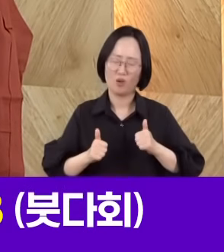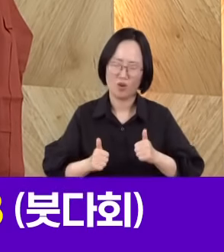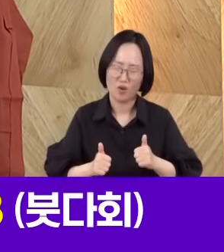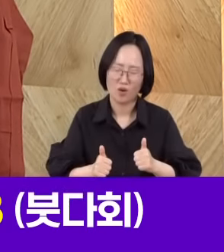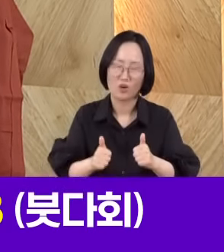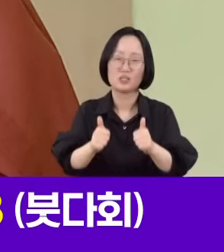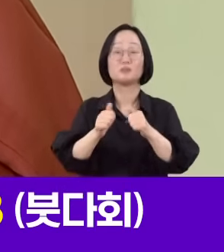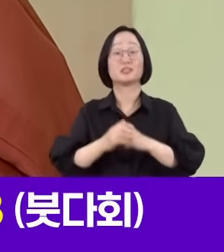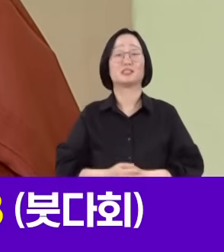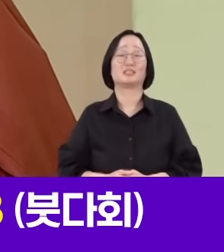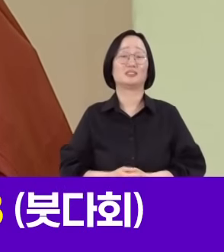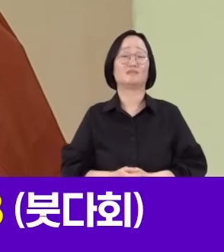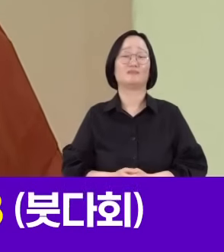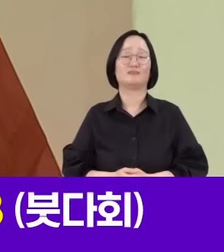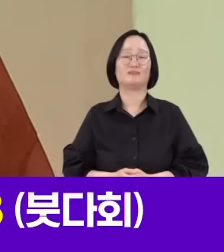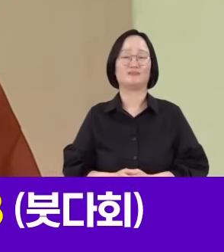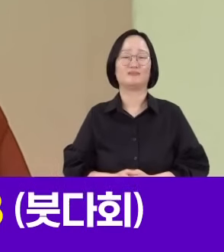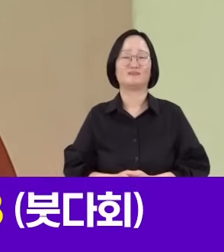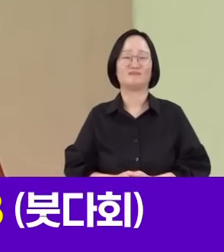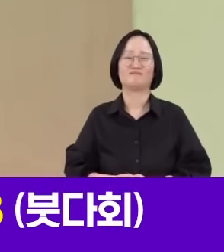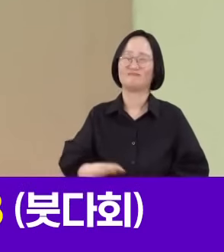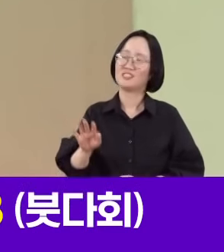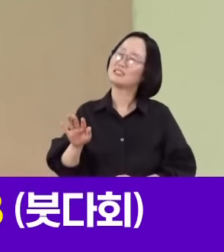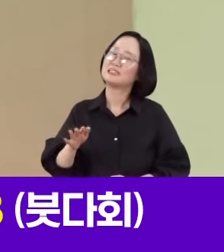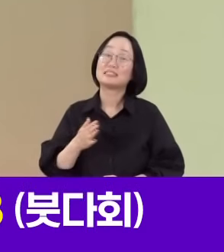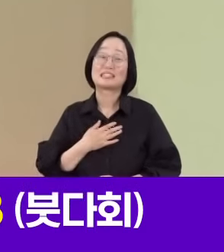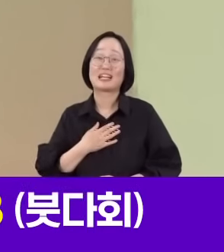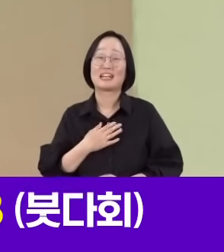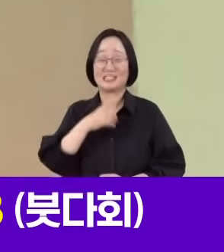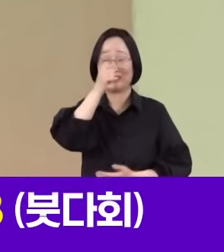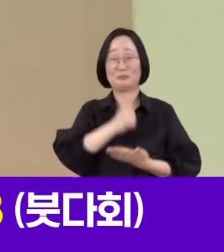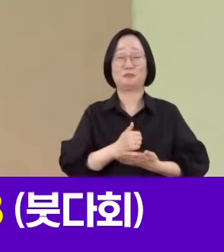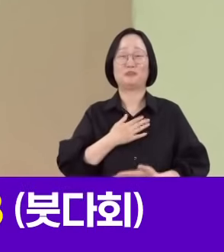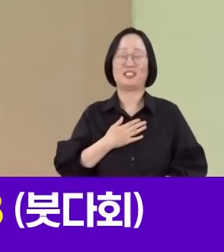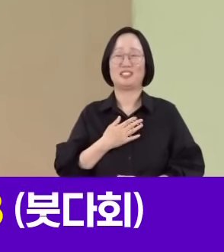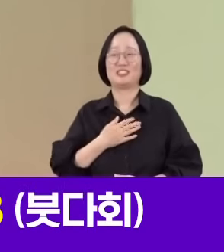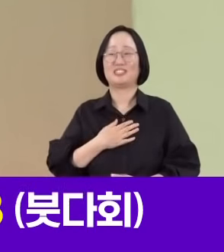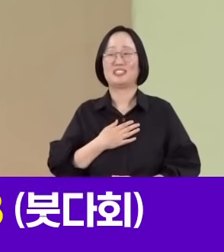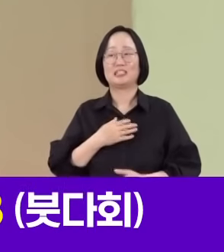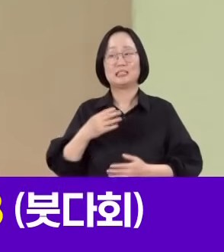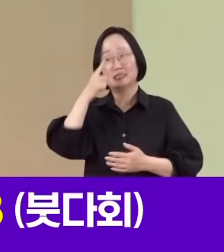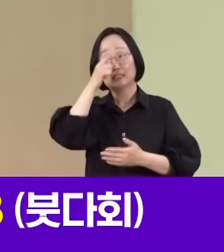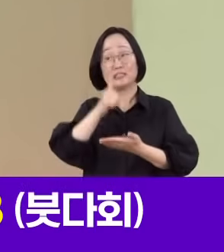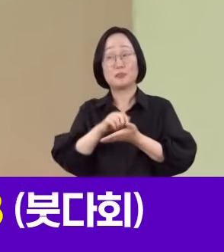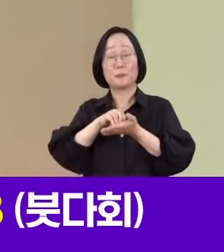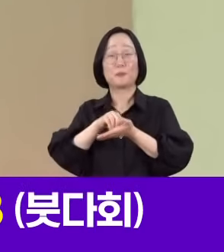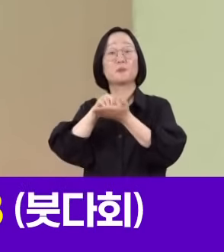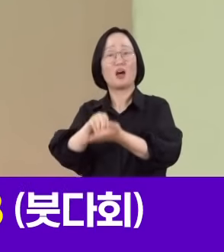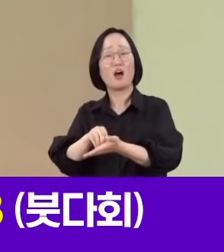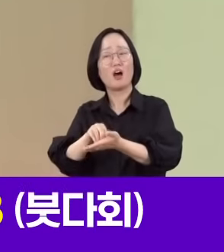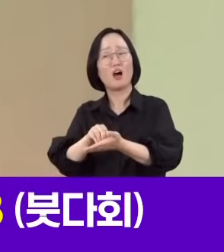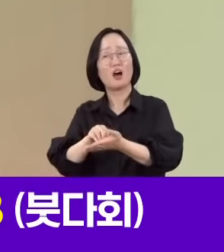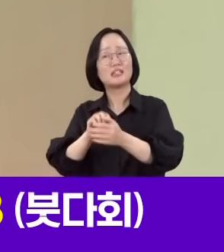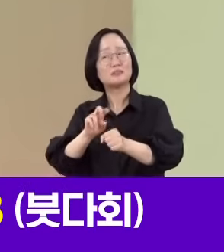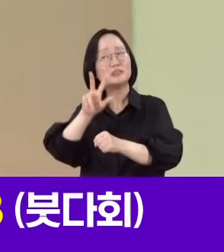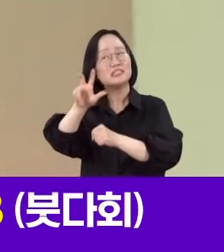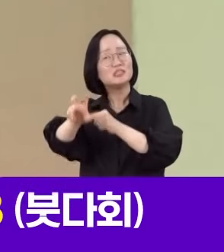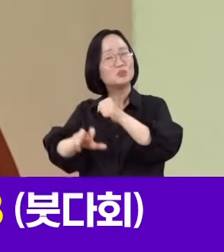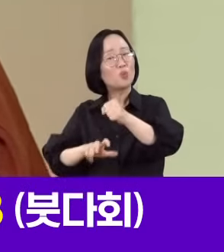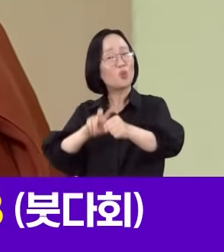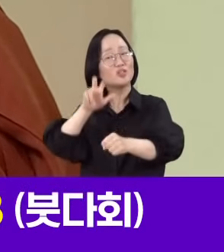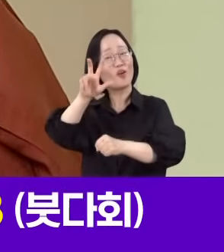여러분 저도 출가한지 이제 25년이 넘어가는데 머리 깎고 출가해서